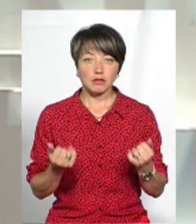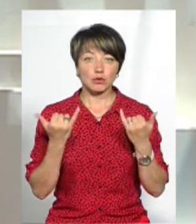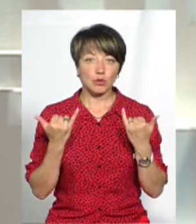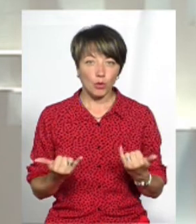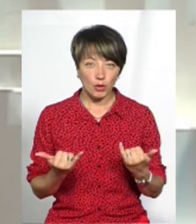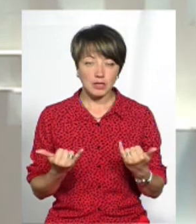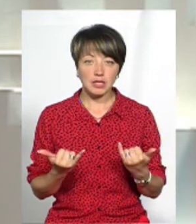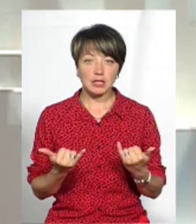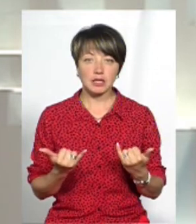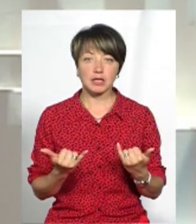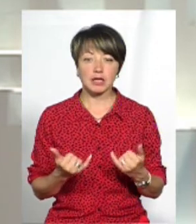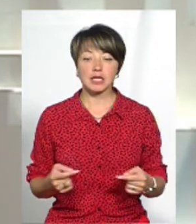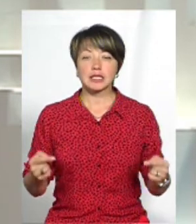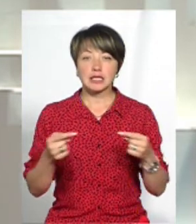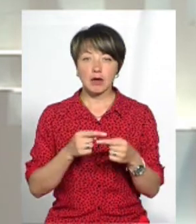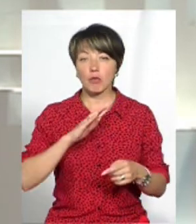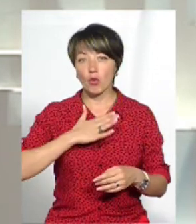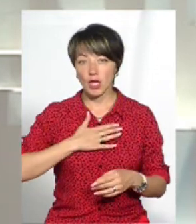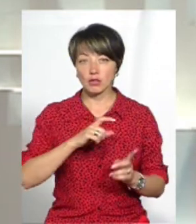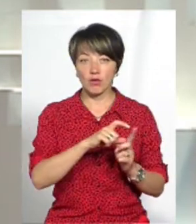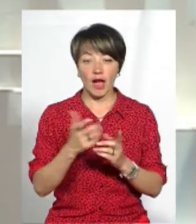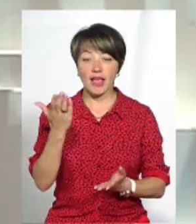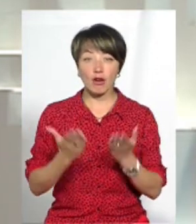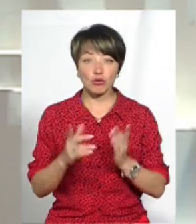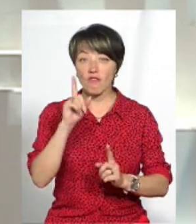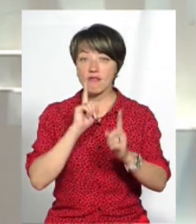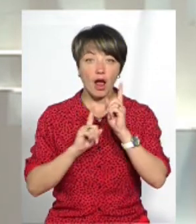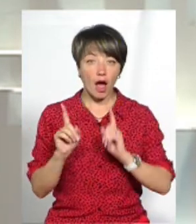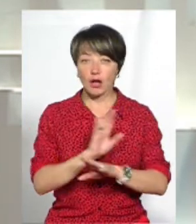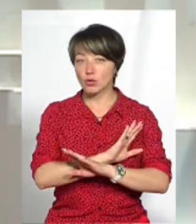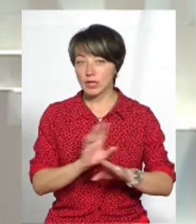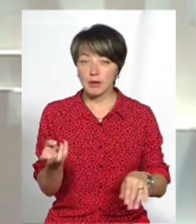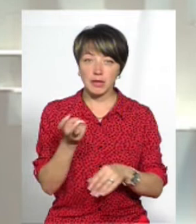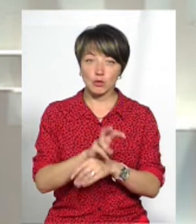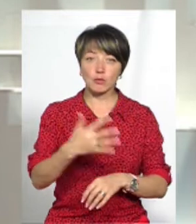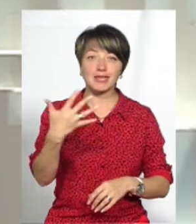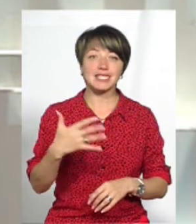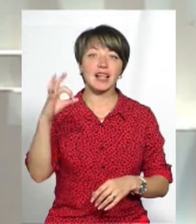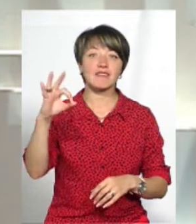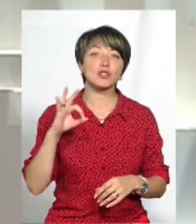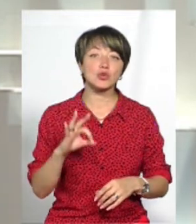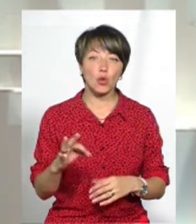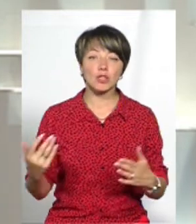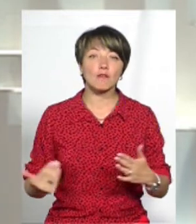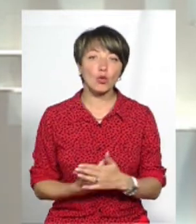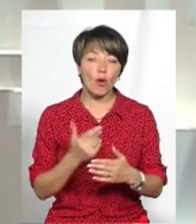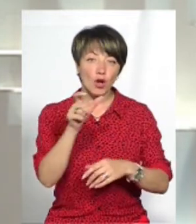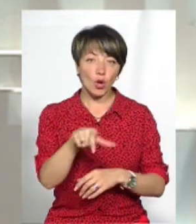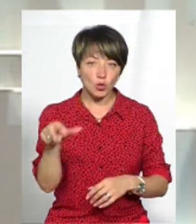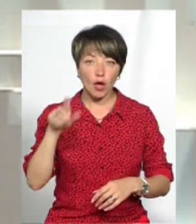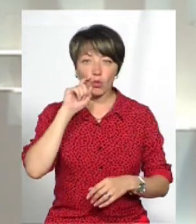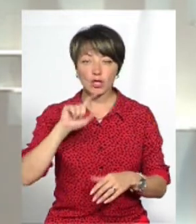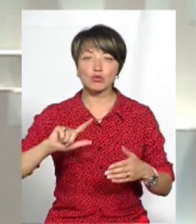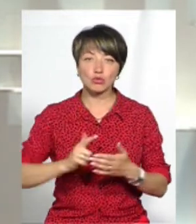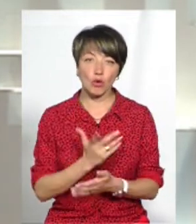сьогодні саме мої слова, що якщо в раду не зайдуть хоча б 50% нових людей,